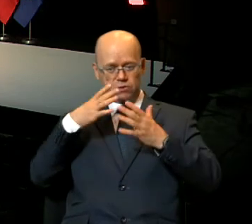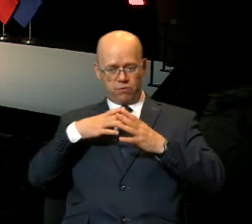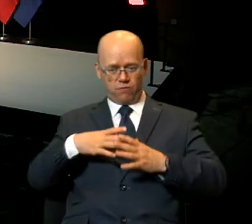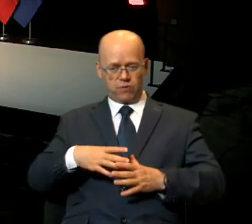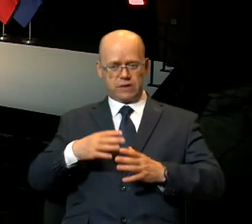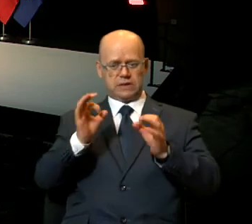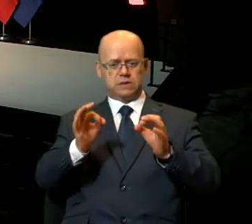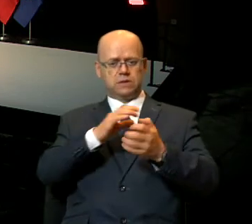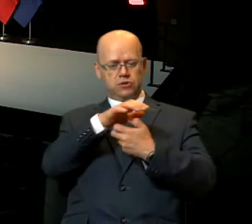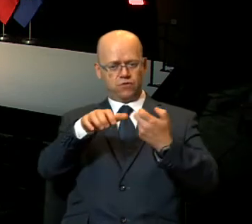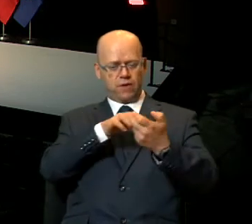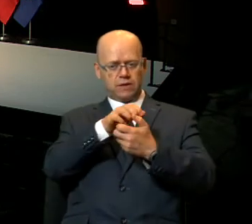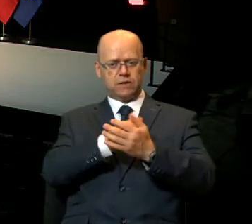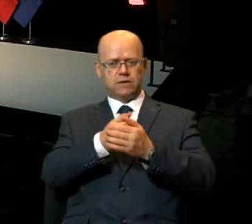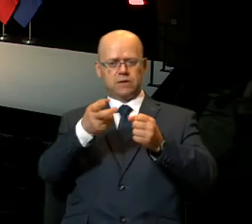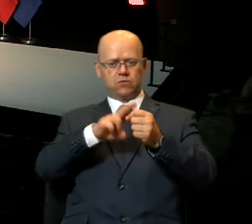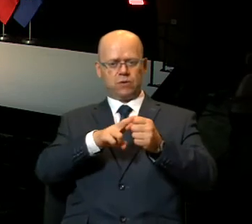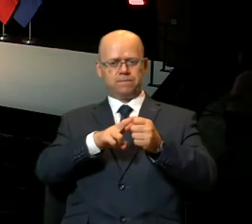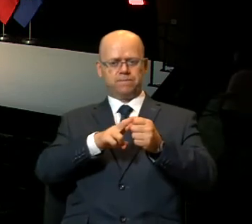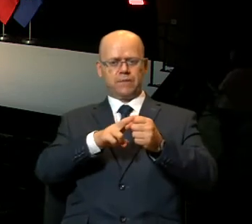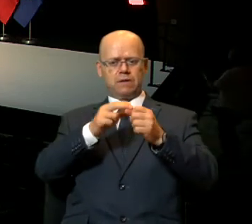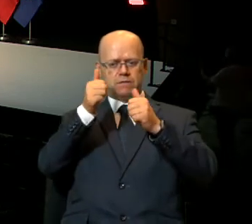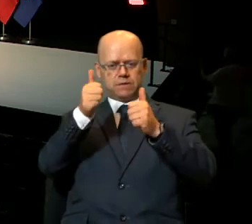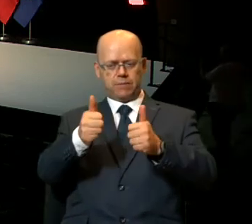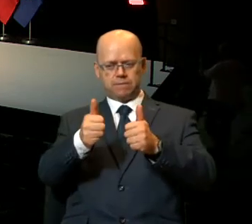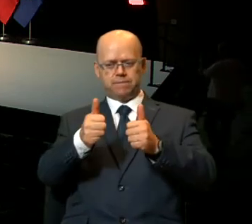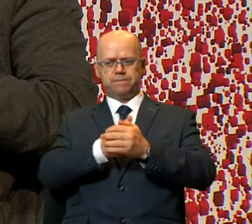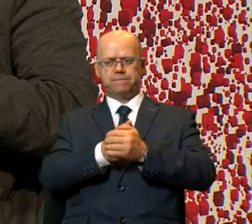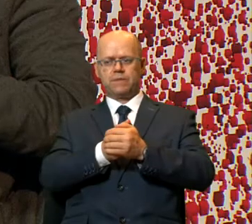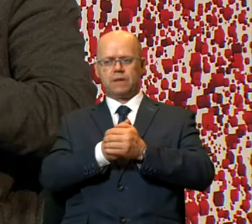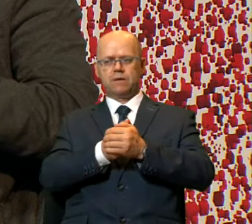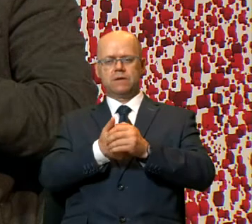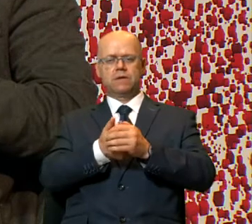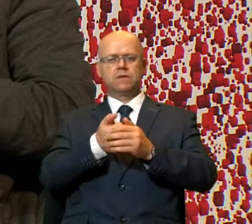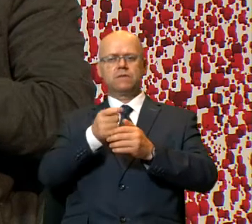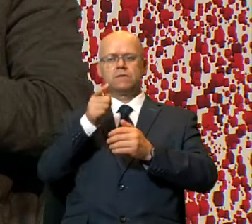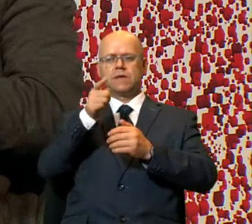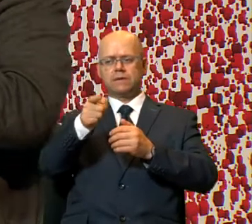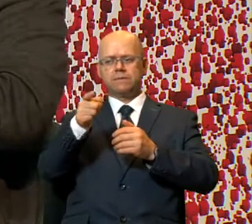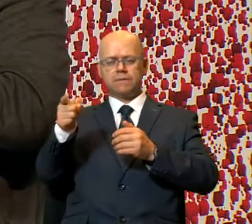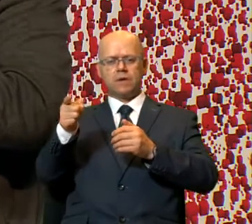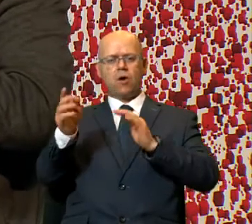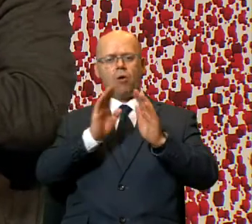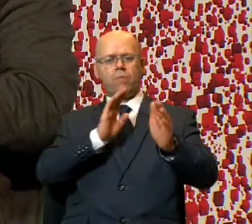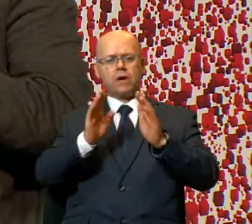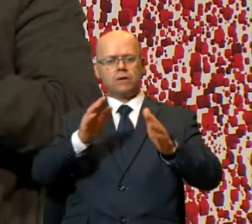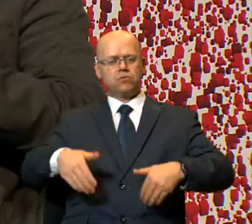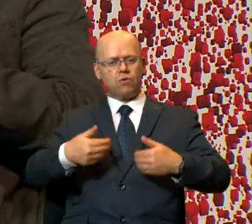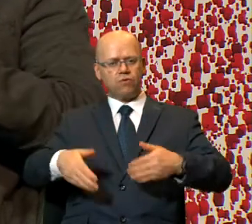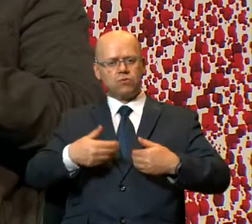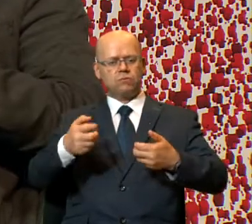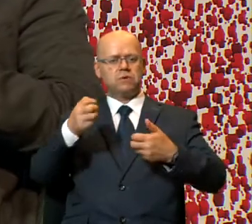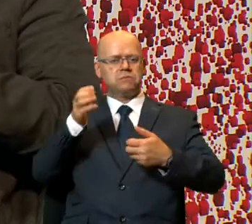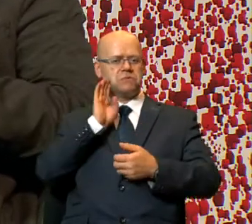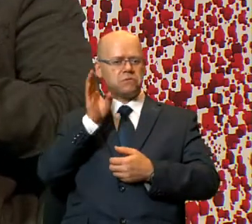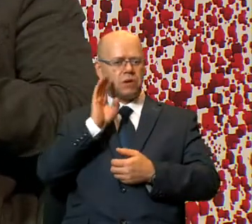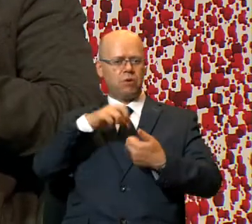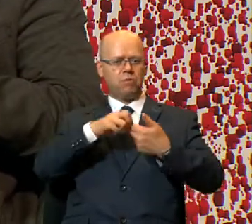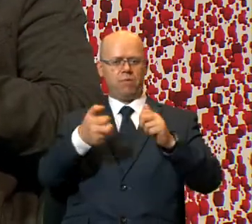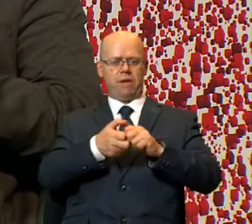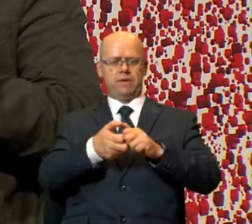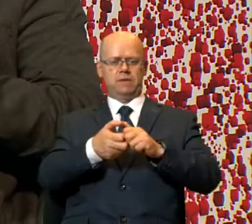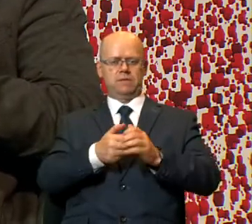świecie, które może stabilizować się wyłącznie dynamicznie, ponieważ wtedy opieka zdrowotna ma kłopoty, tak samo